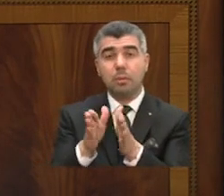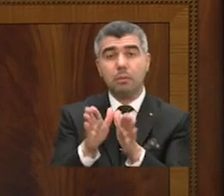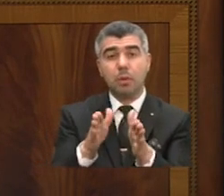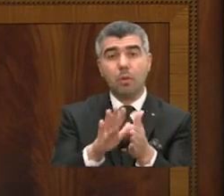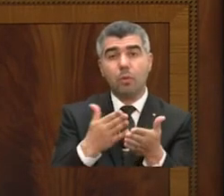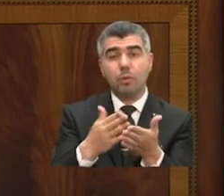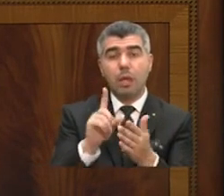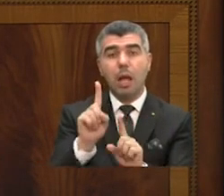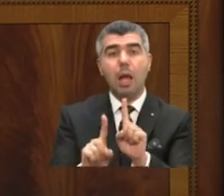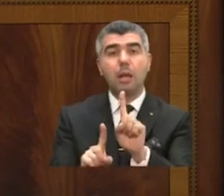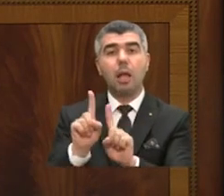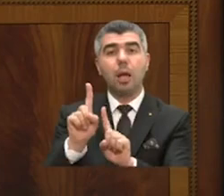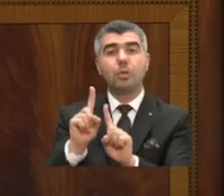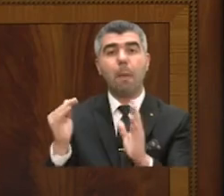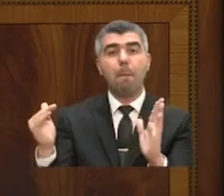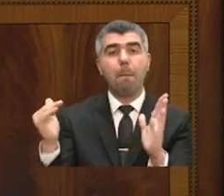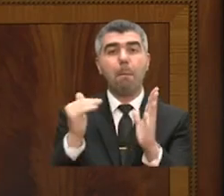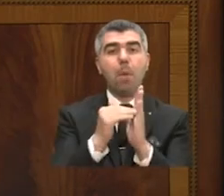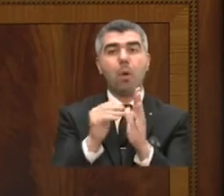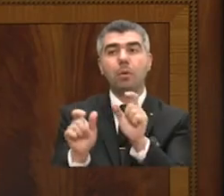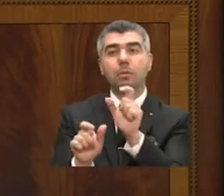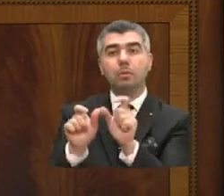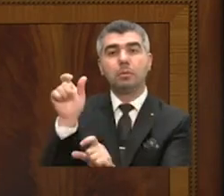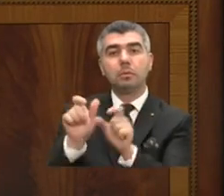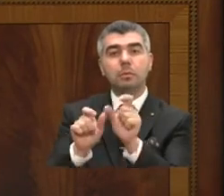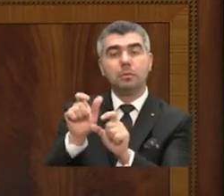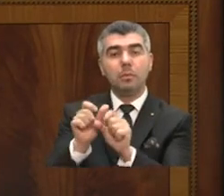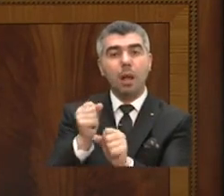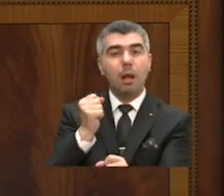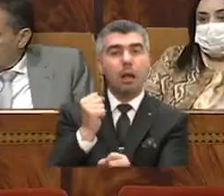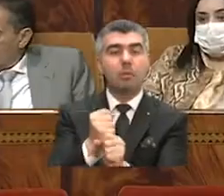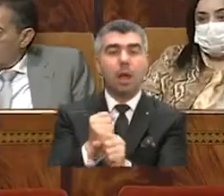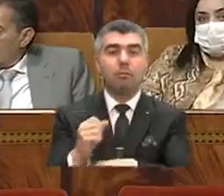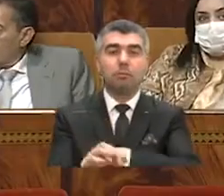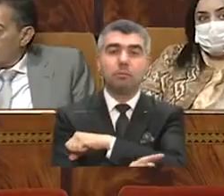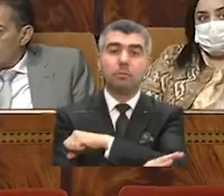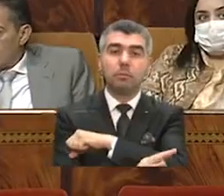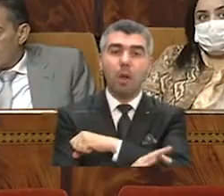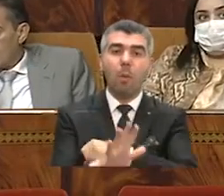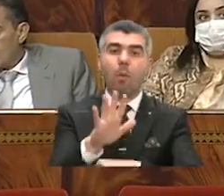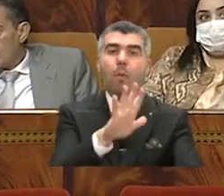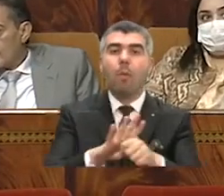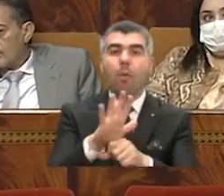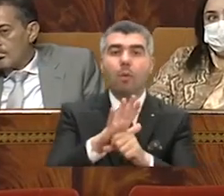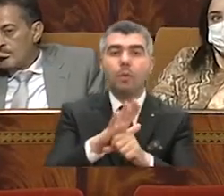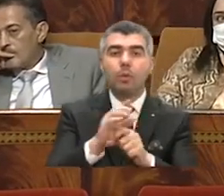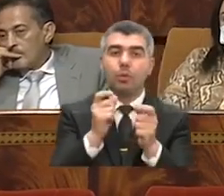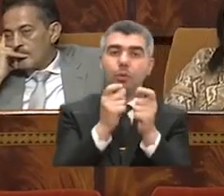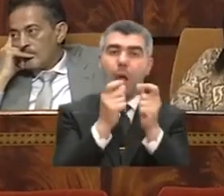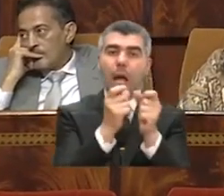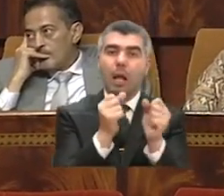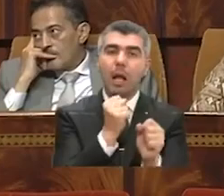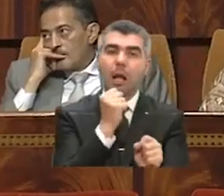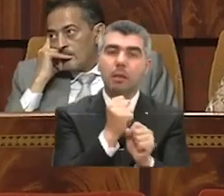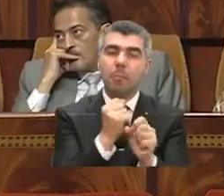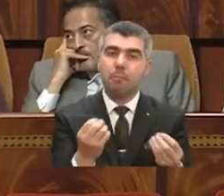11 مليون مواطن ومواطنة من العمال غير الأجراء وذوي الحقوق المرتبطين